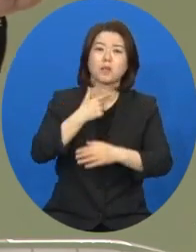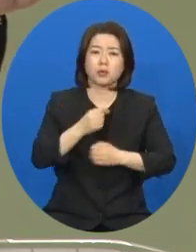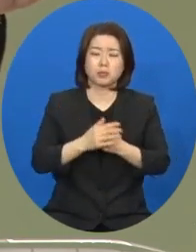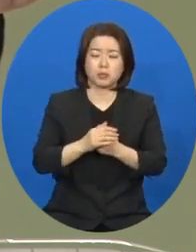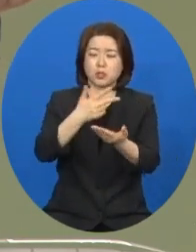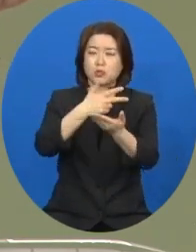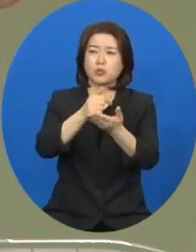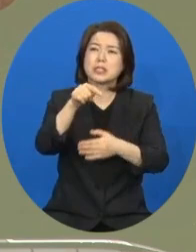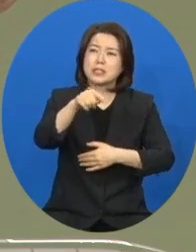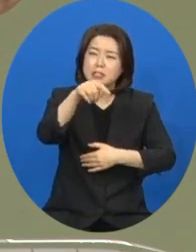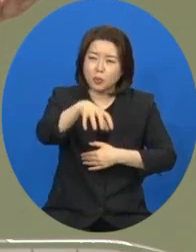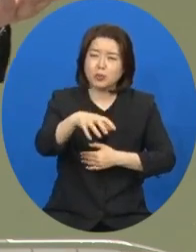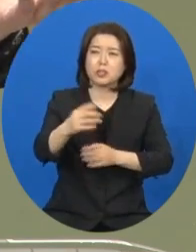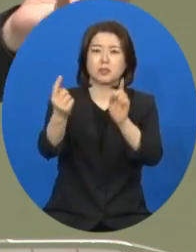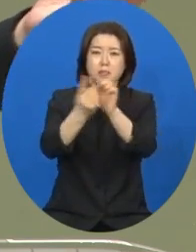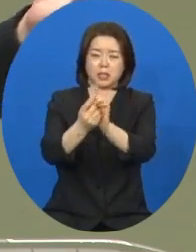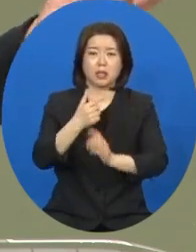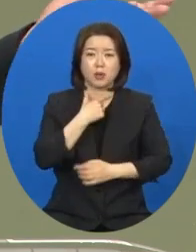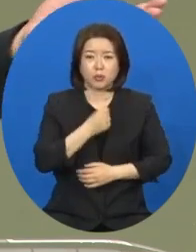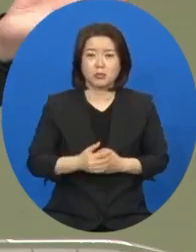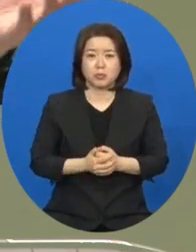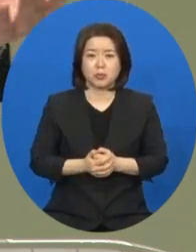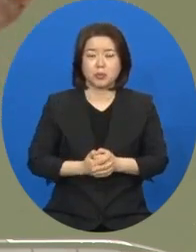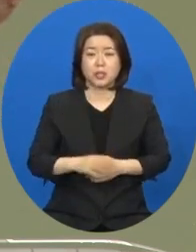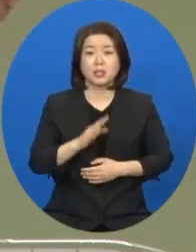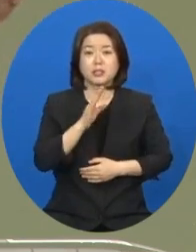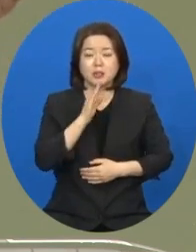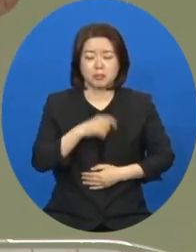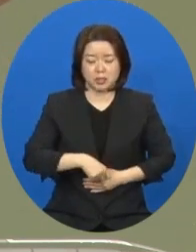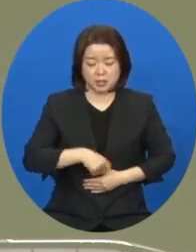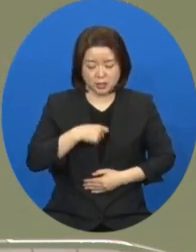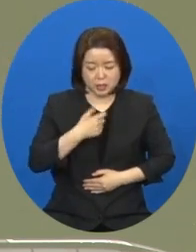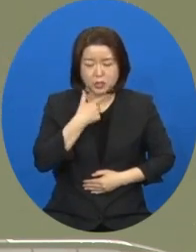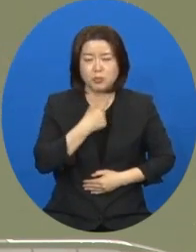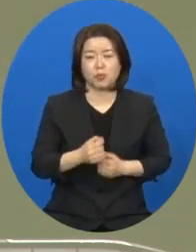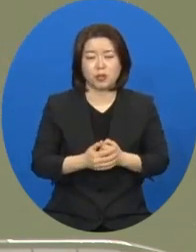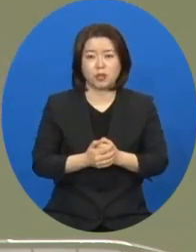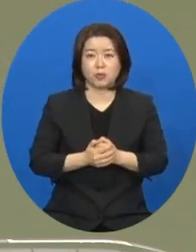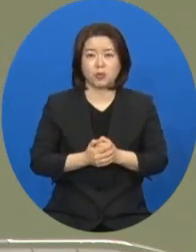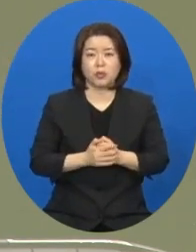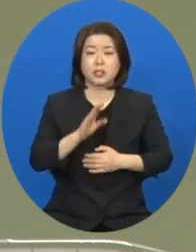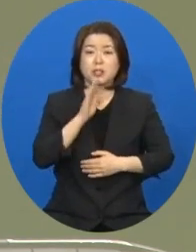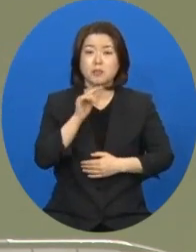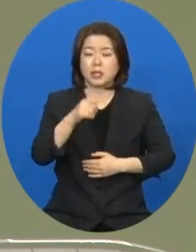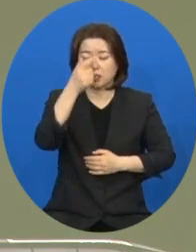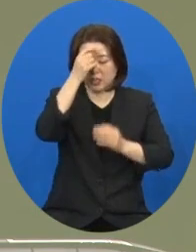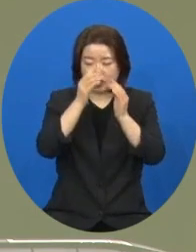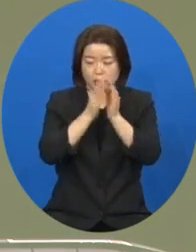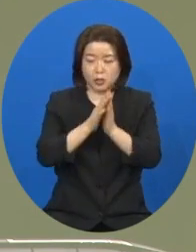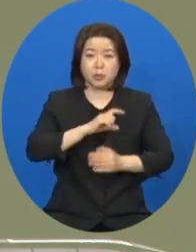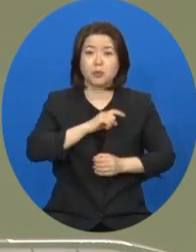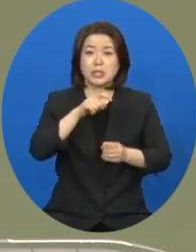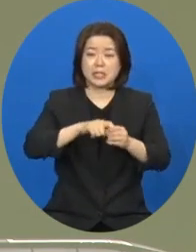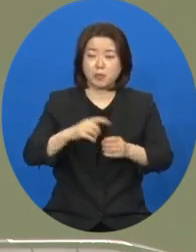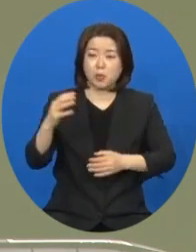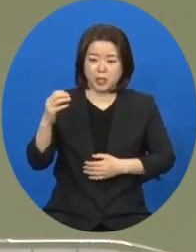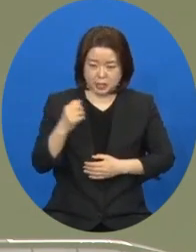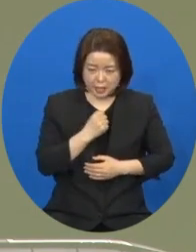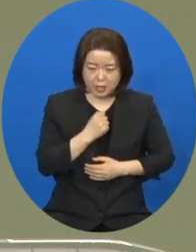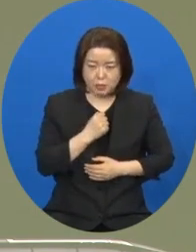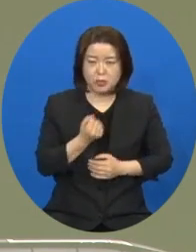만나고 싶습니다. 정말 진심으로 원하고 정말 그게 기도 제목이신 분은